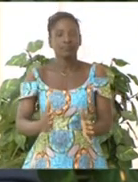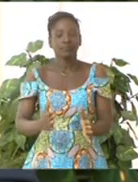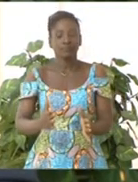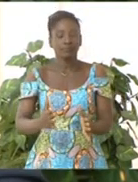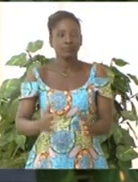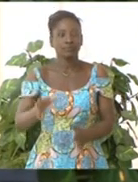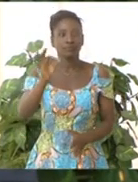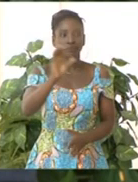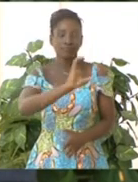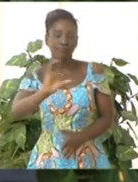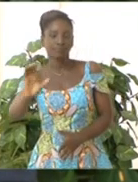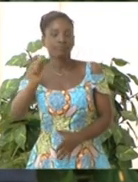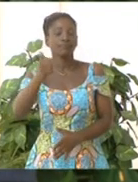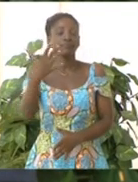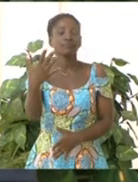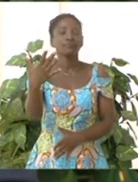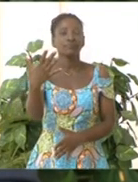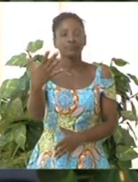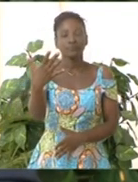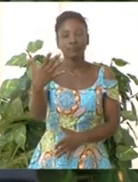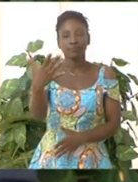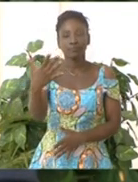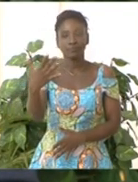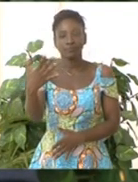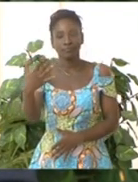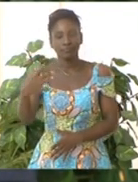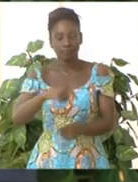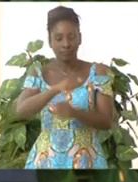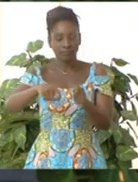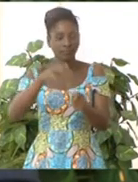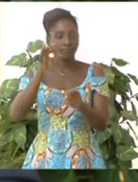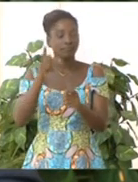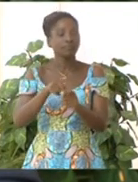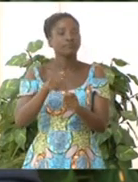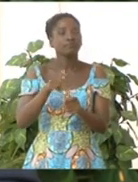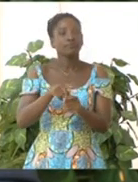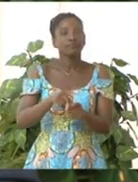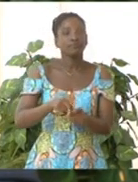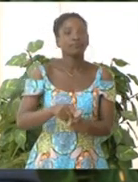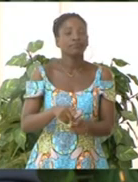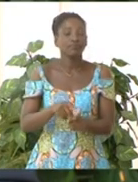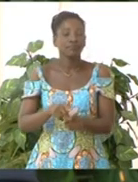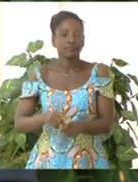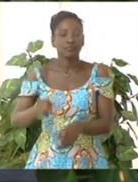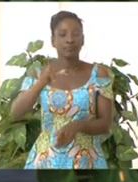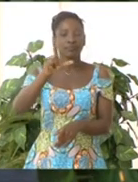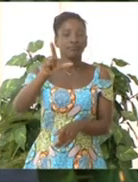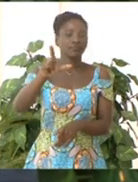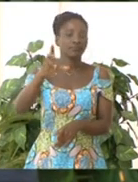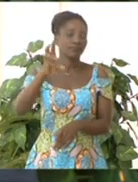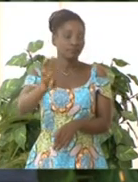915 taux de participation 26,01 pour